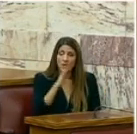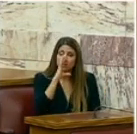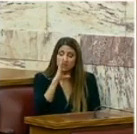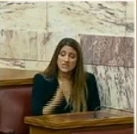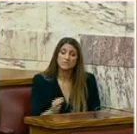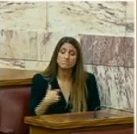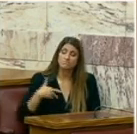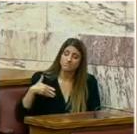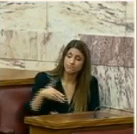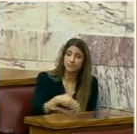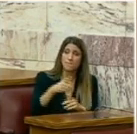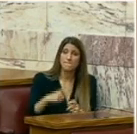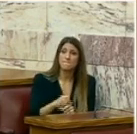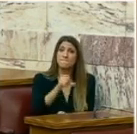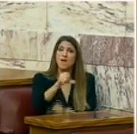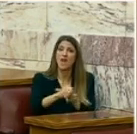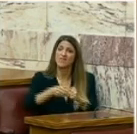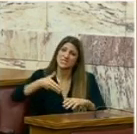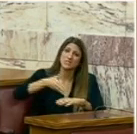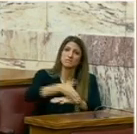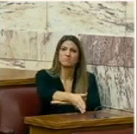παρέμβαση τομή.